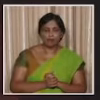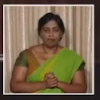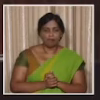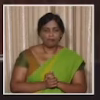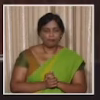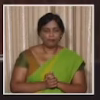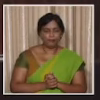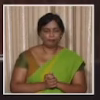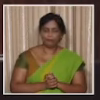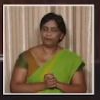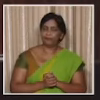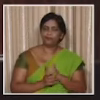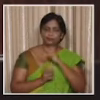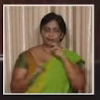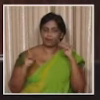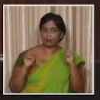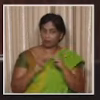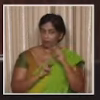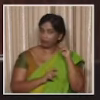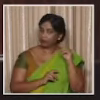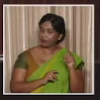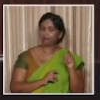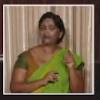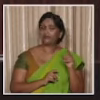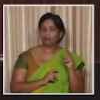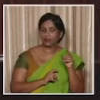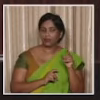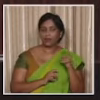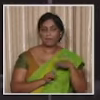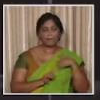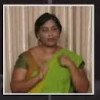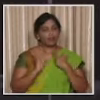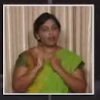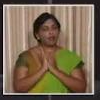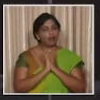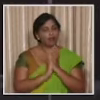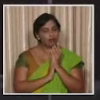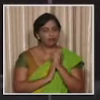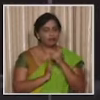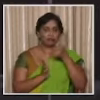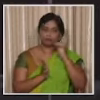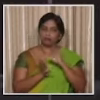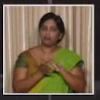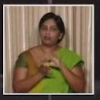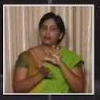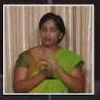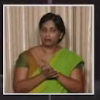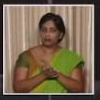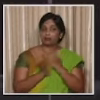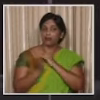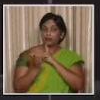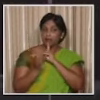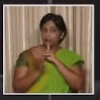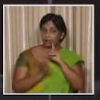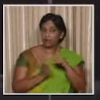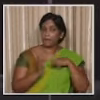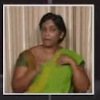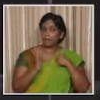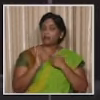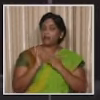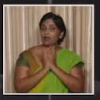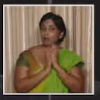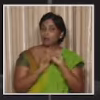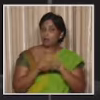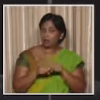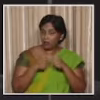කතානායකතුමනි, ශ්‍රේෂ්ඨාධිකරණයේ මූලික අයිතිවාසිකම් පිළිබඳව තීන්දුවක් දෙන්නේ ඒ ඉදිරිපත් කරපු අයගේ මූලික අයිතිවාසිකම්